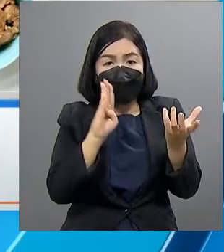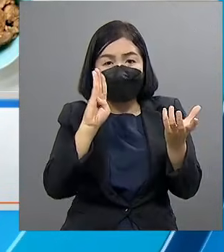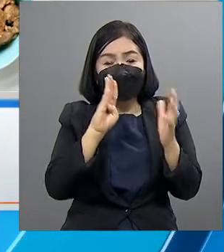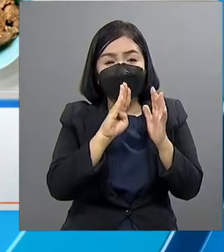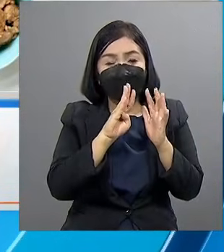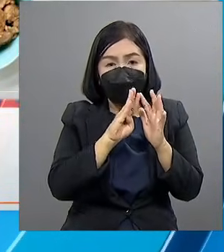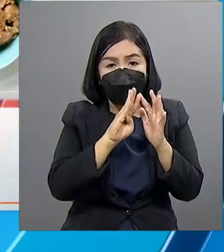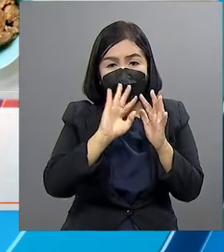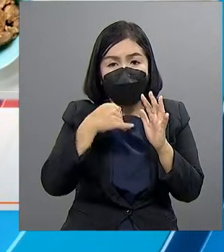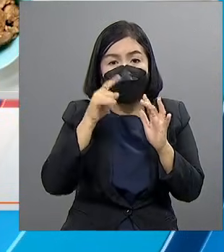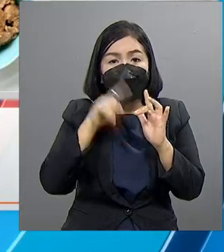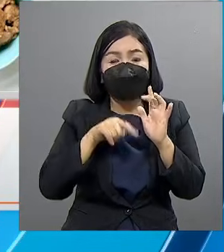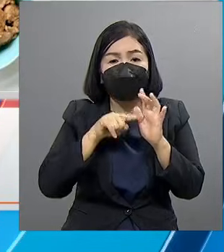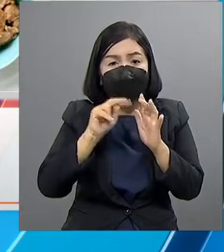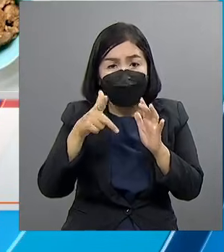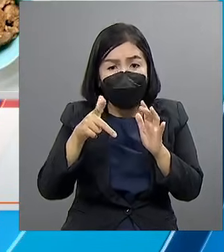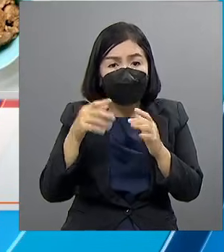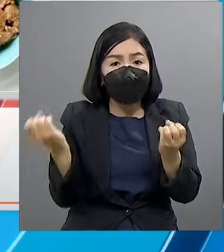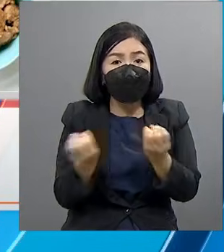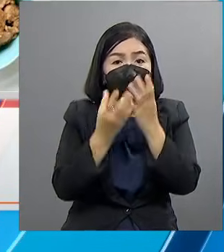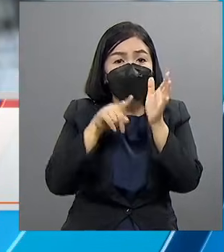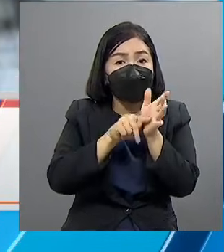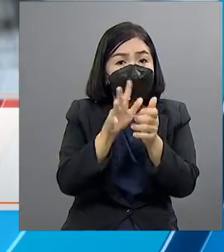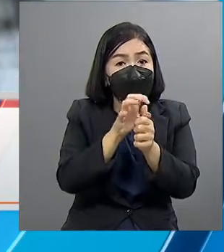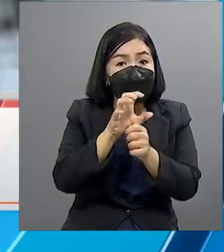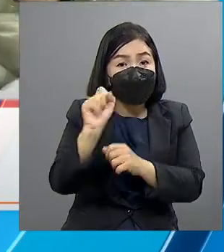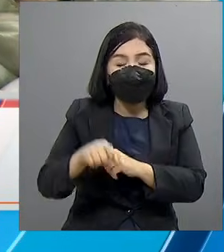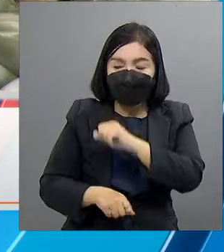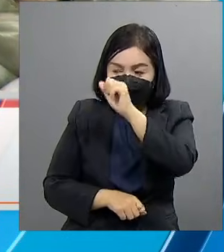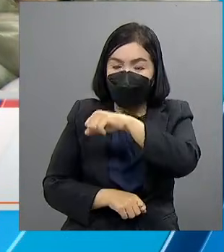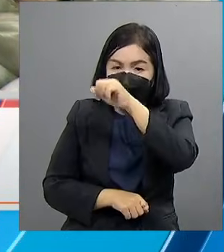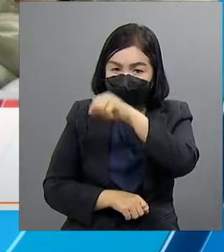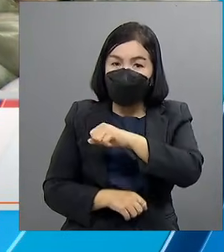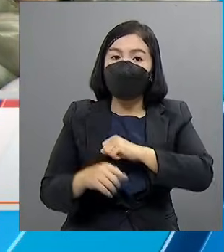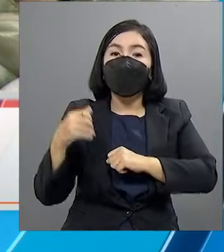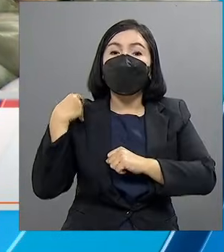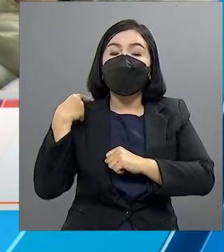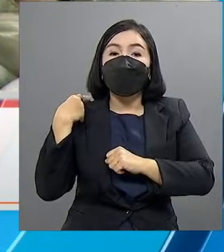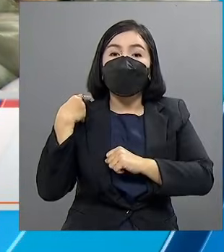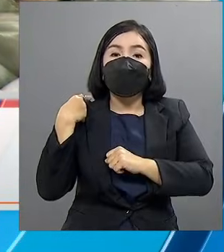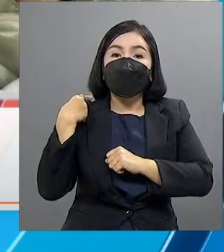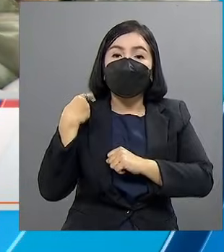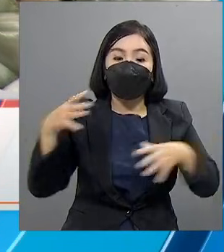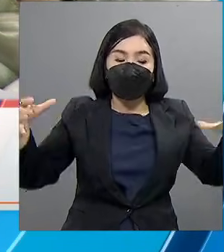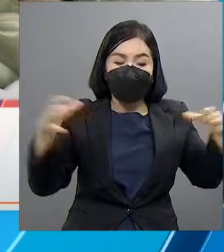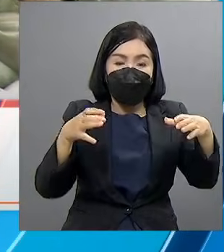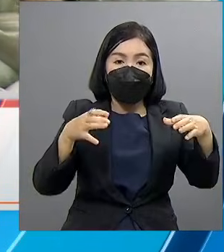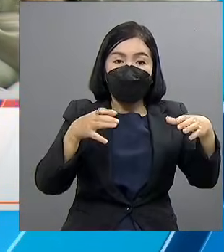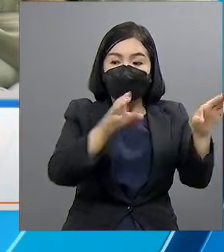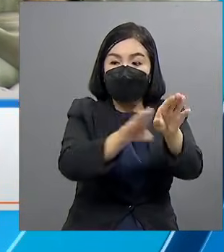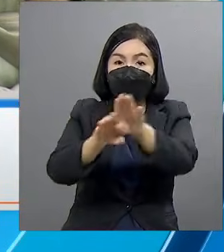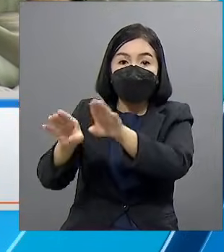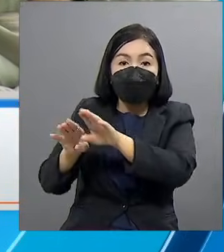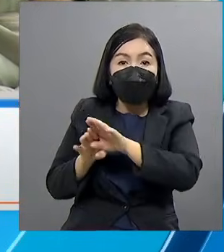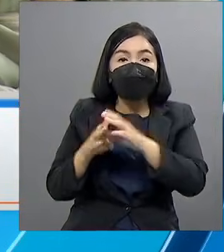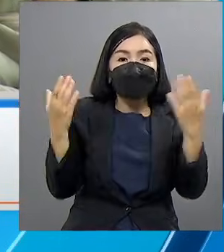ควิด-19 เลยใช่ไหมคะคุณแปม ใช่ค่ะเพราะว่ามีช่วงนึงล็อกดาวน์ใช่ไหมคะเราก็ต้องปรับให้เป็นมีการขายออนไลน์อะไร